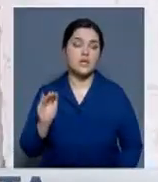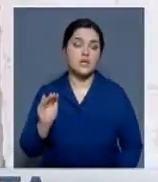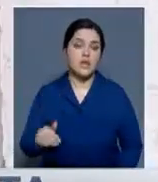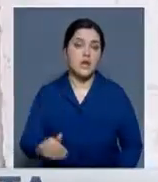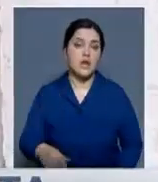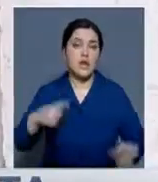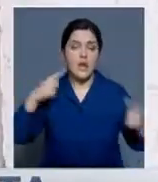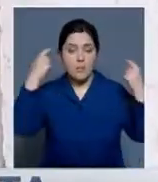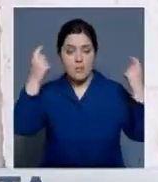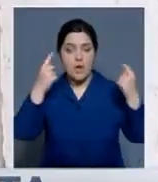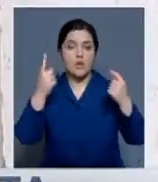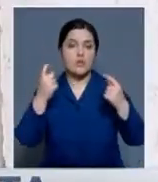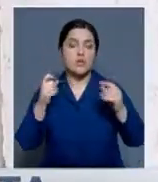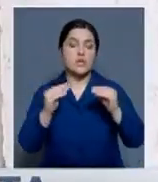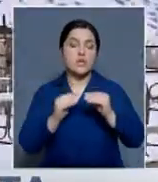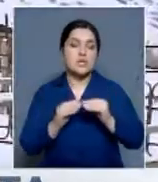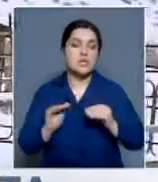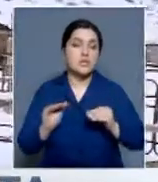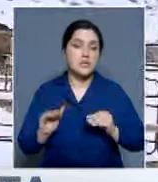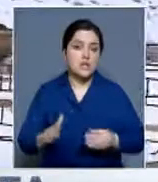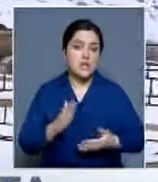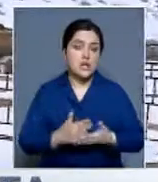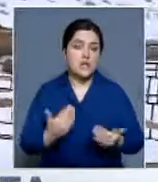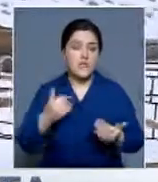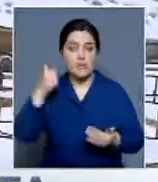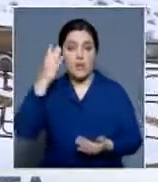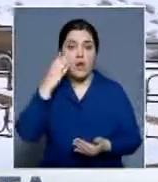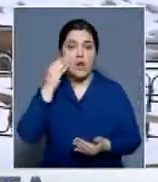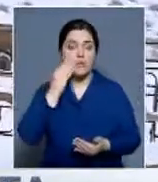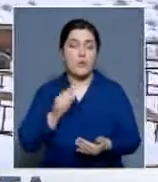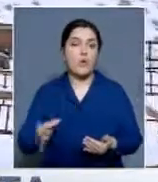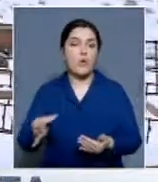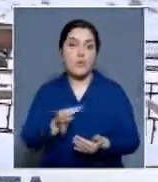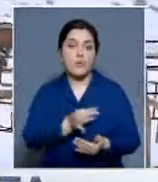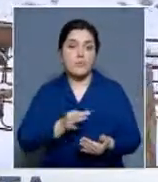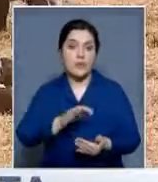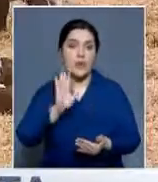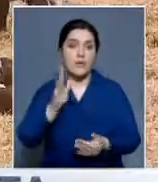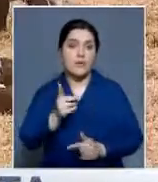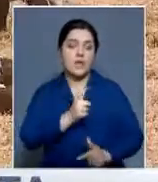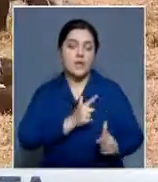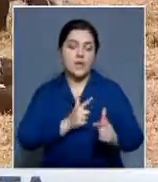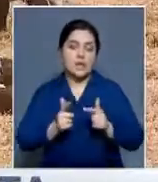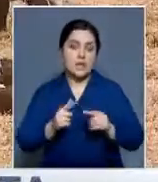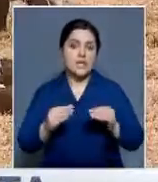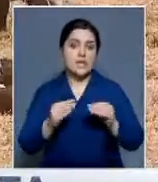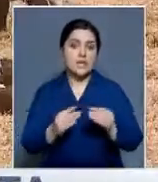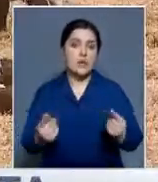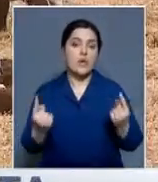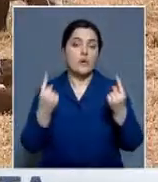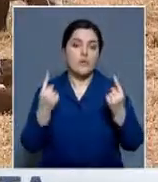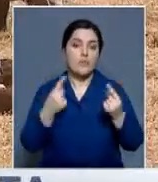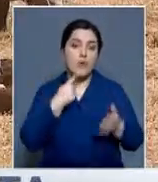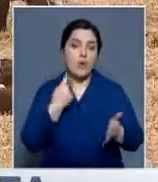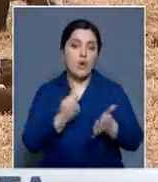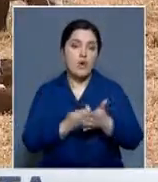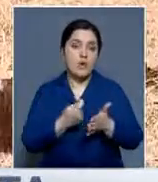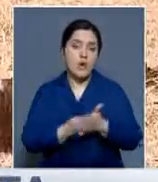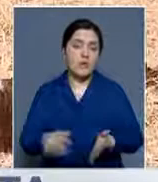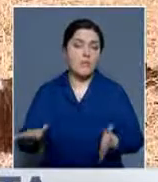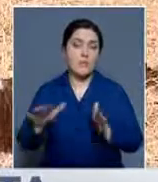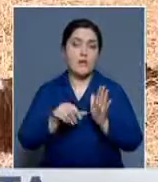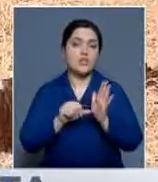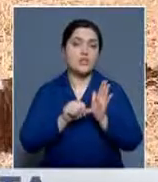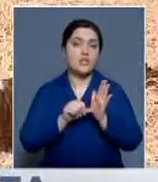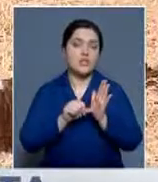овец почти 110 тысяч. В этом году в Алматинской области введут в эксплуатацию более 10 крупных откормочных комплексов почти на